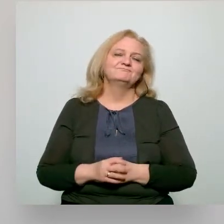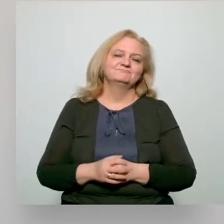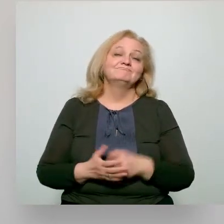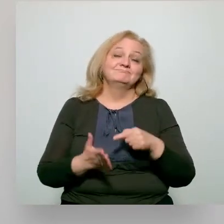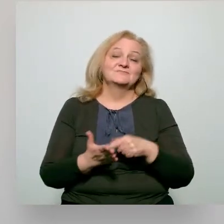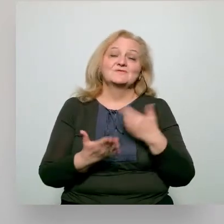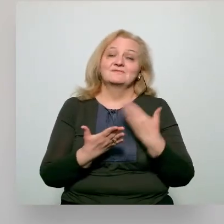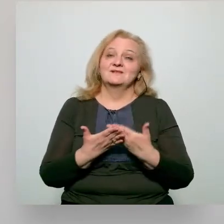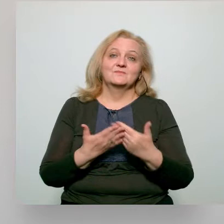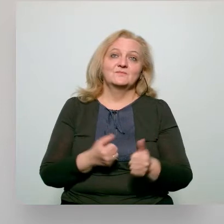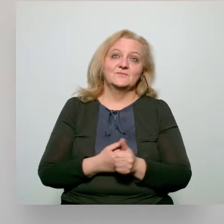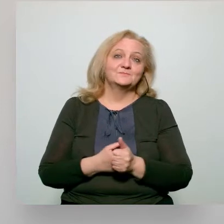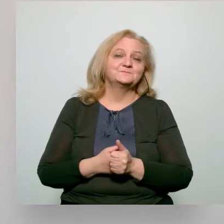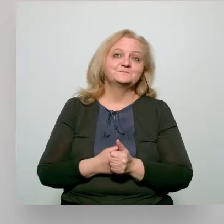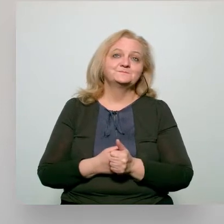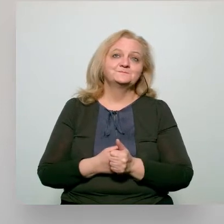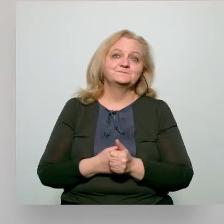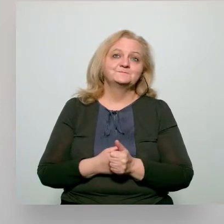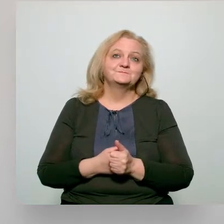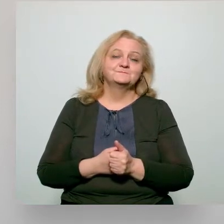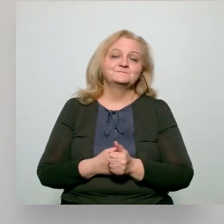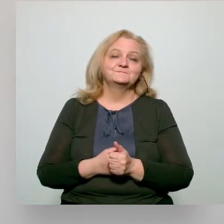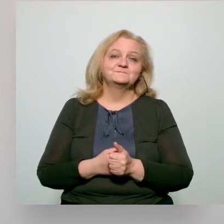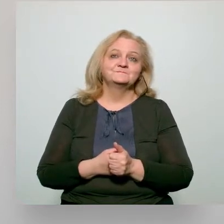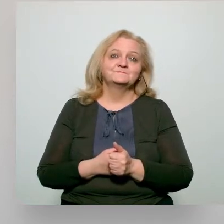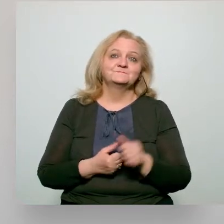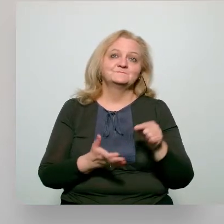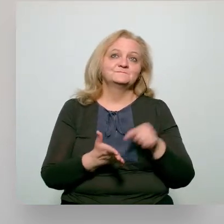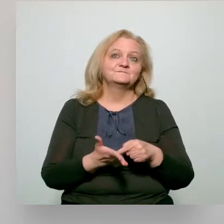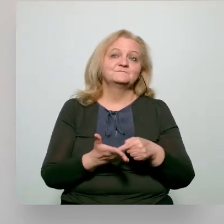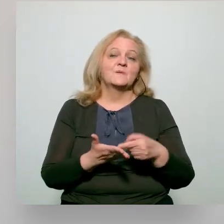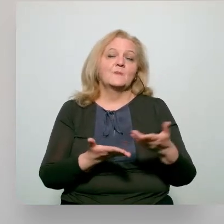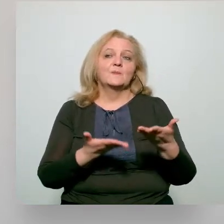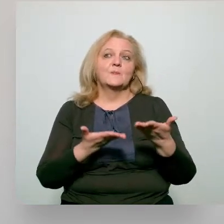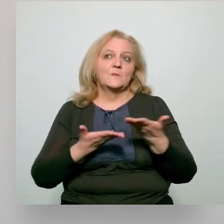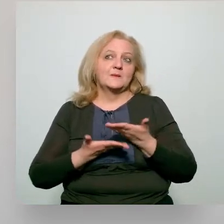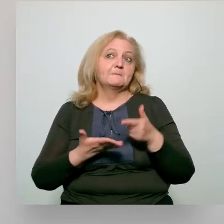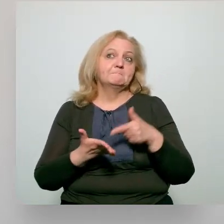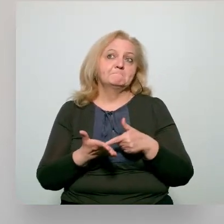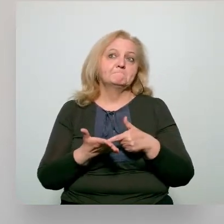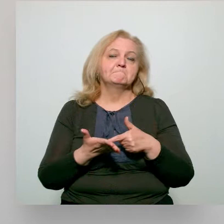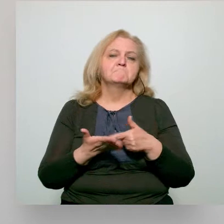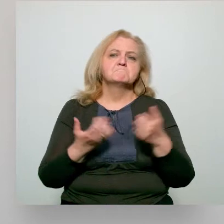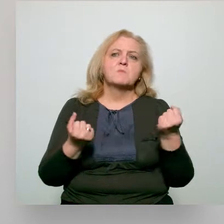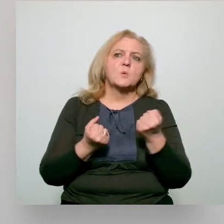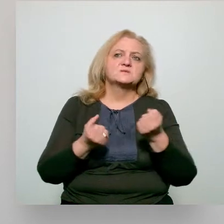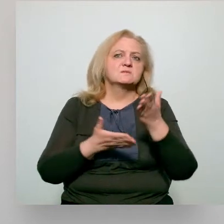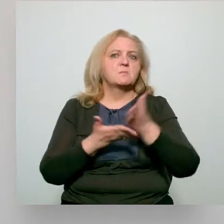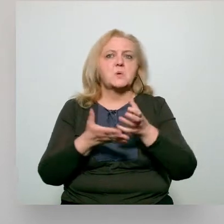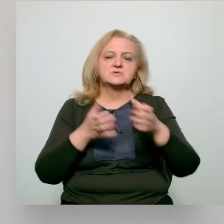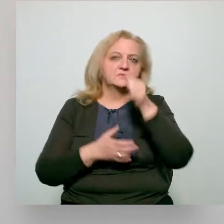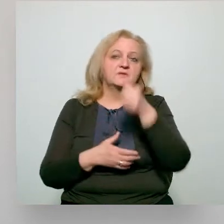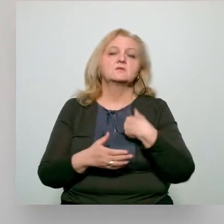dlatego to zapobiega radykalnym podziałom. To, co widzieliśmy